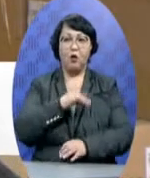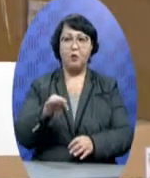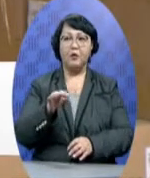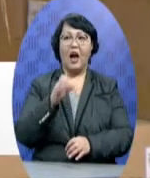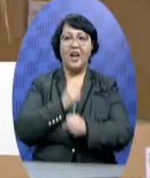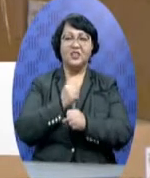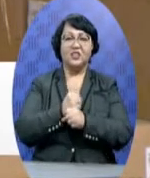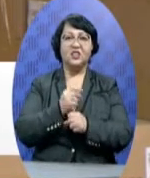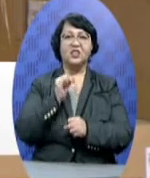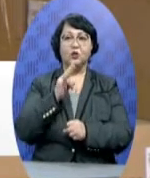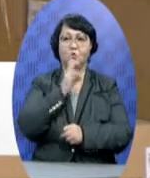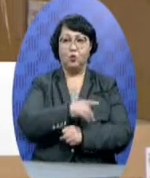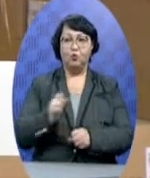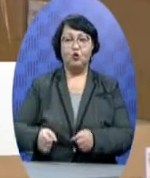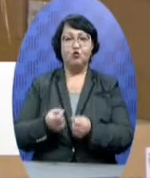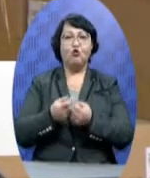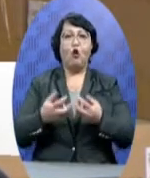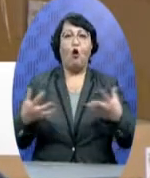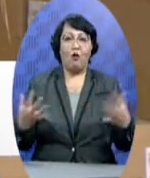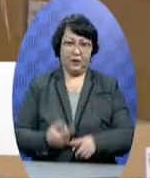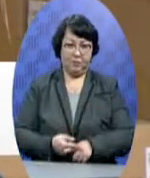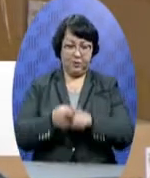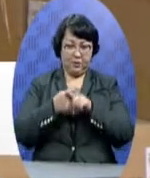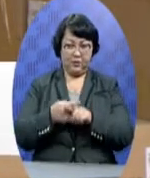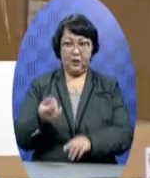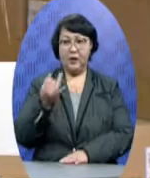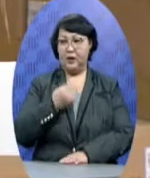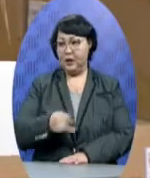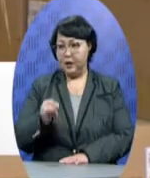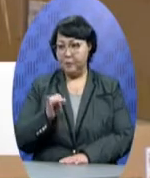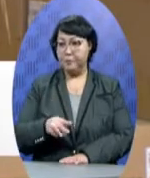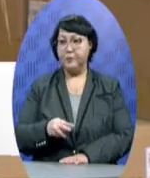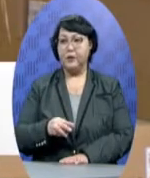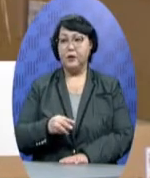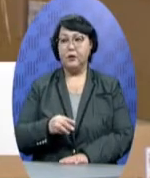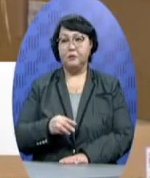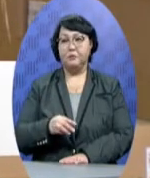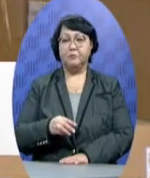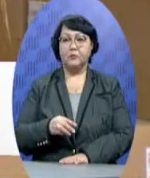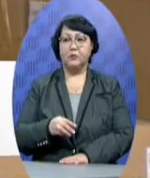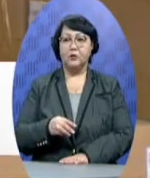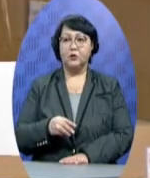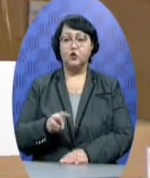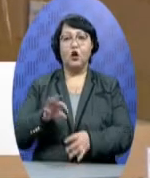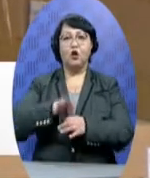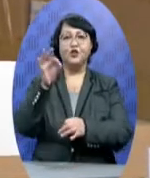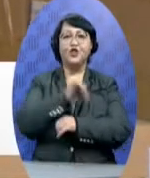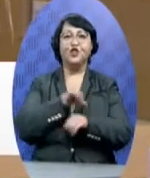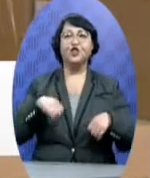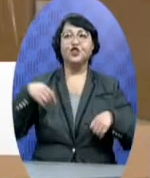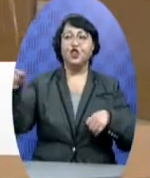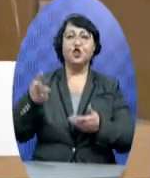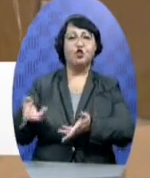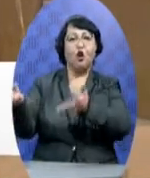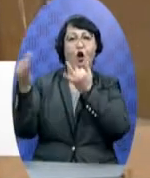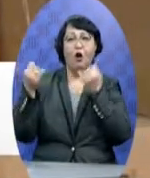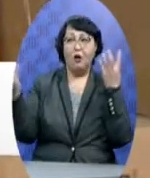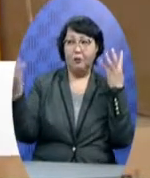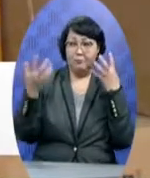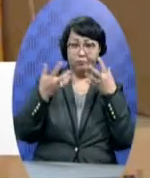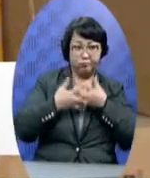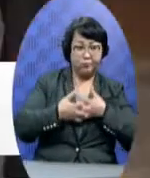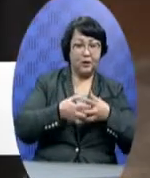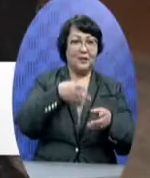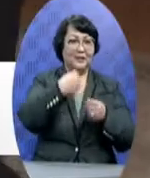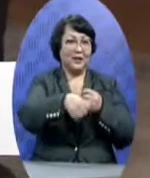нэмэгдэнэ гэсэн үг. Ийм учраас бол бас энэтэйгээ уялд сонгогчдын тоотойгоо уялдаад бол бас зардал бас